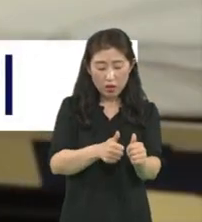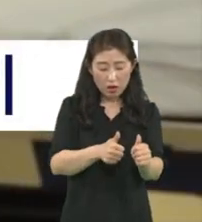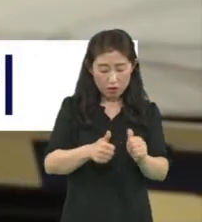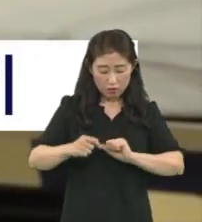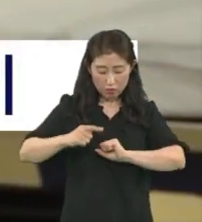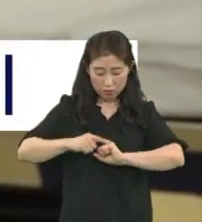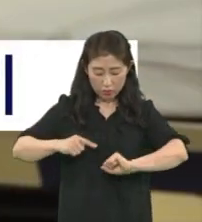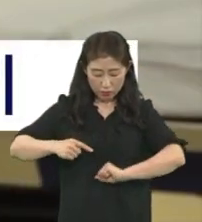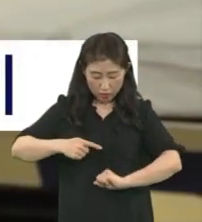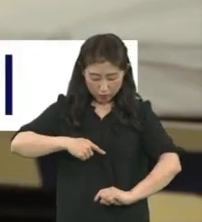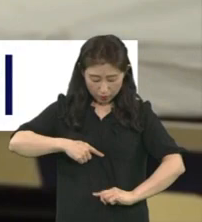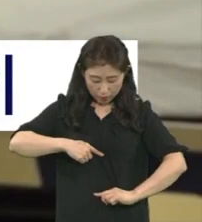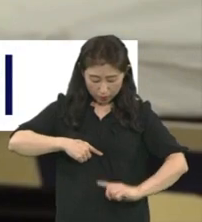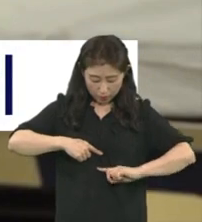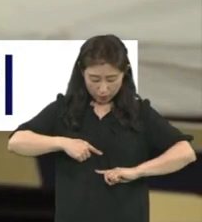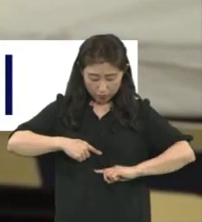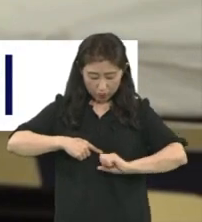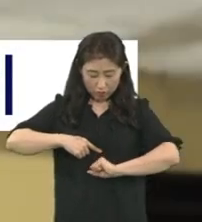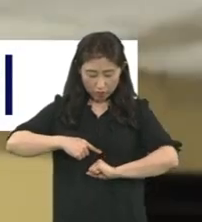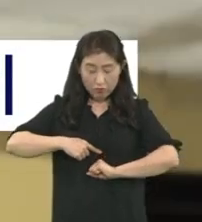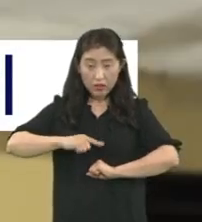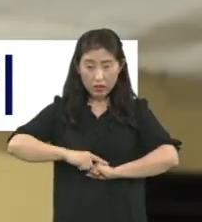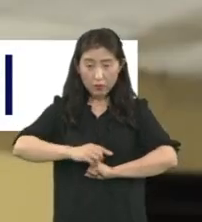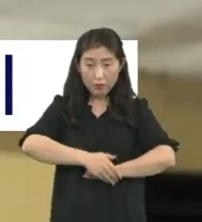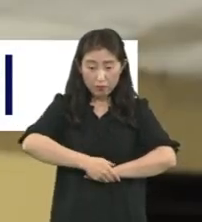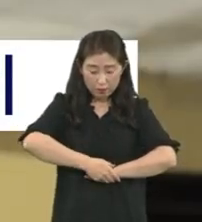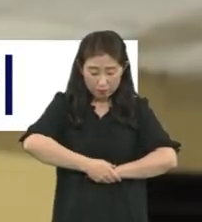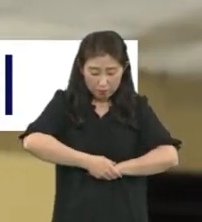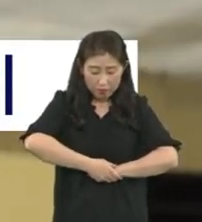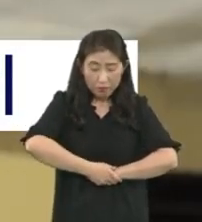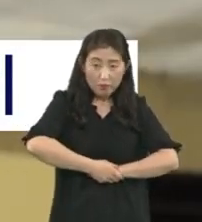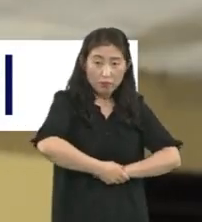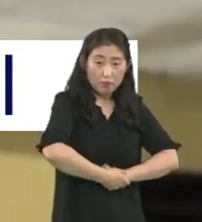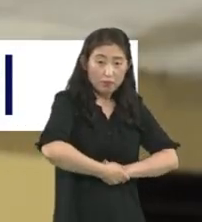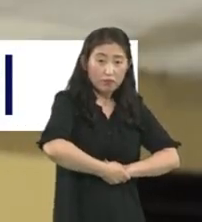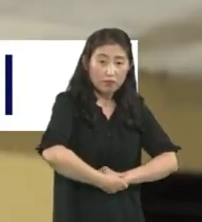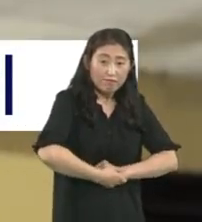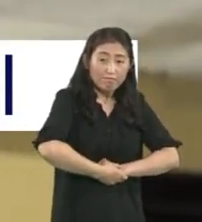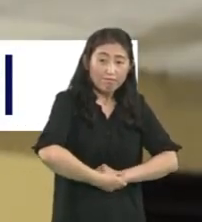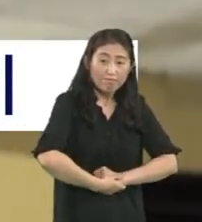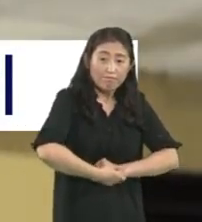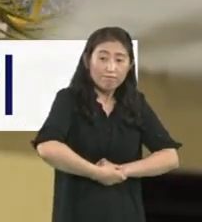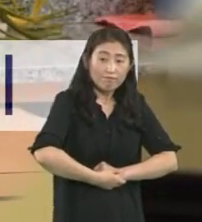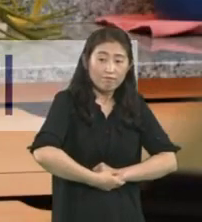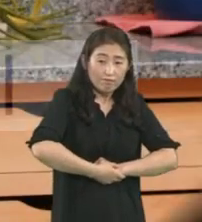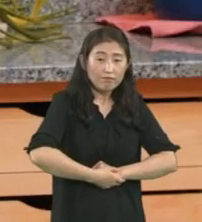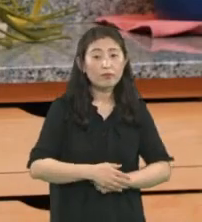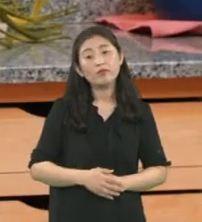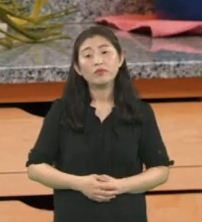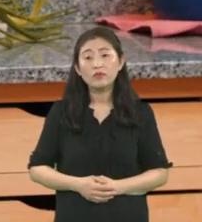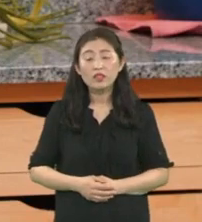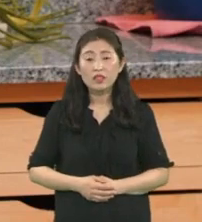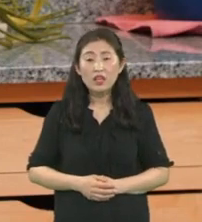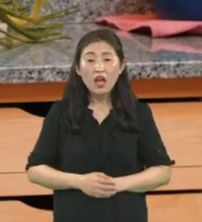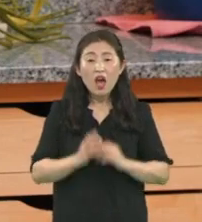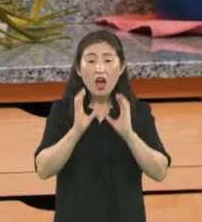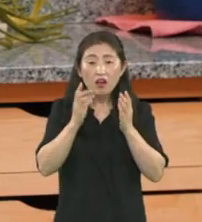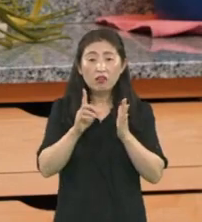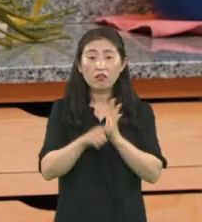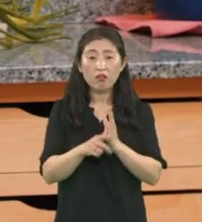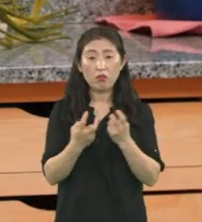손을 배꼽과 명치 중간에 두고 배 안쪽을 누르며 아래에서 위로 당겨주면 됩니다. 다만 12개월